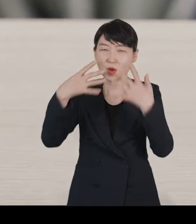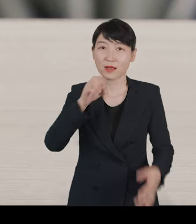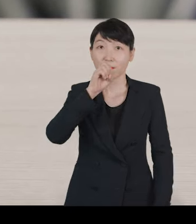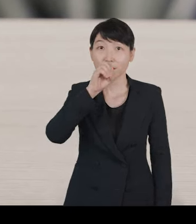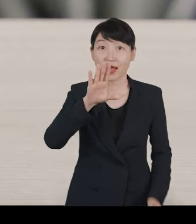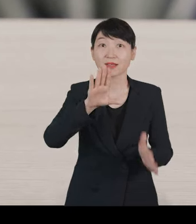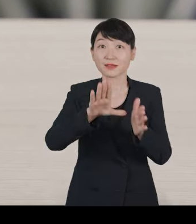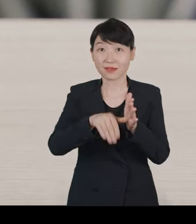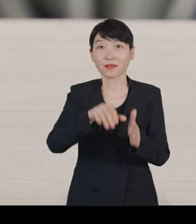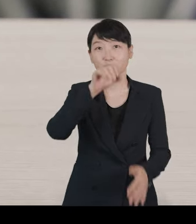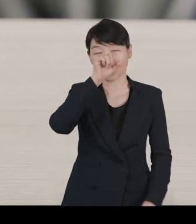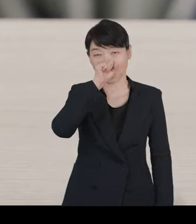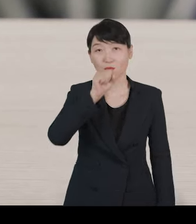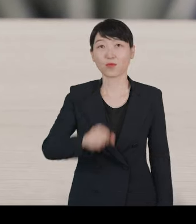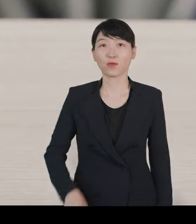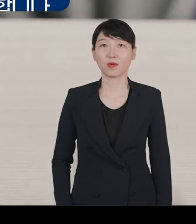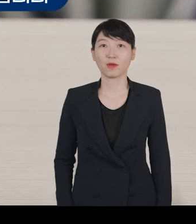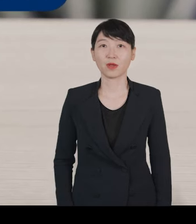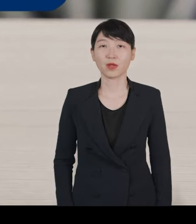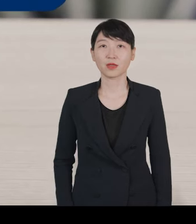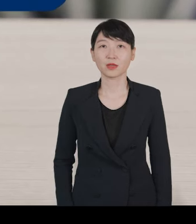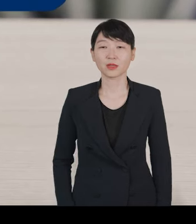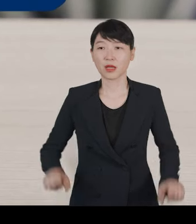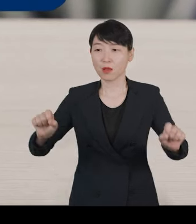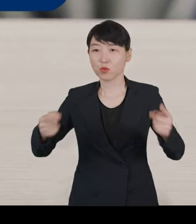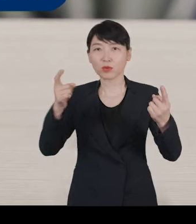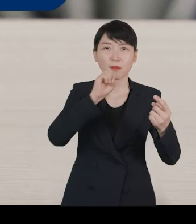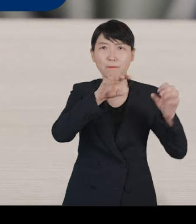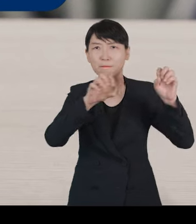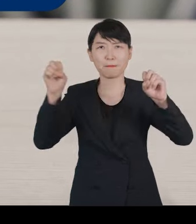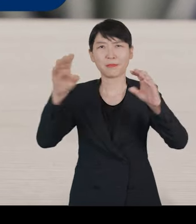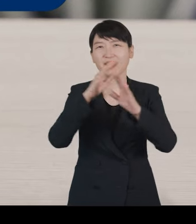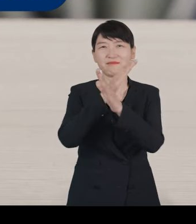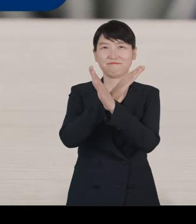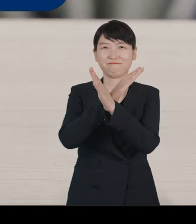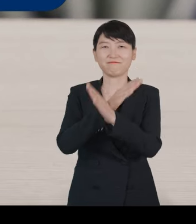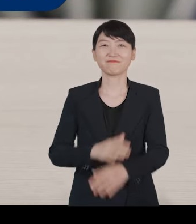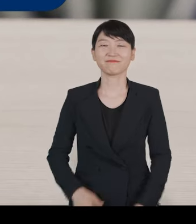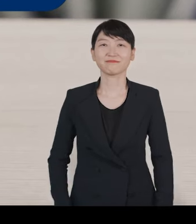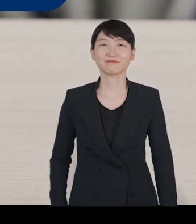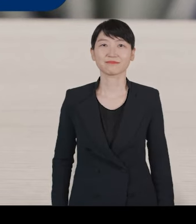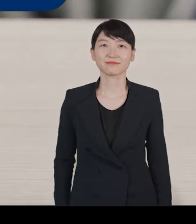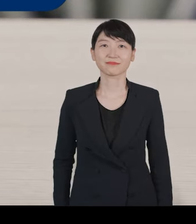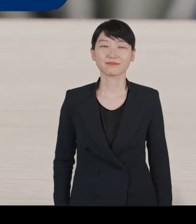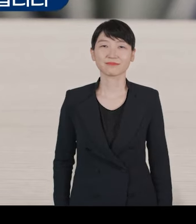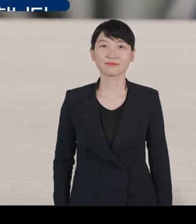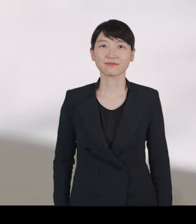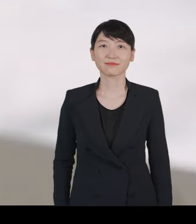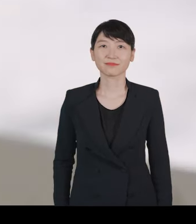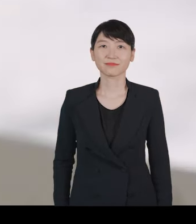발음을 크고 명확히 해야 인식률이 높아지며 한 번에 한 명씩 호출해서 사용해야 합니다.